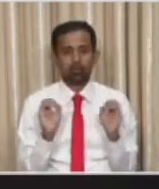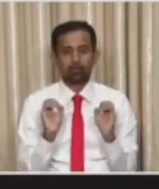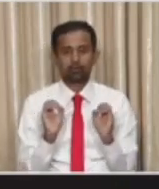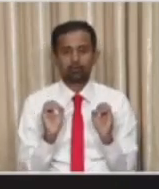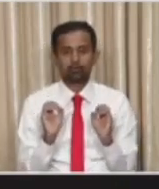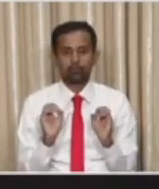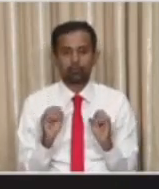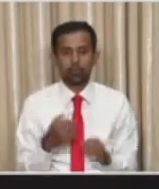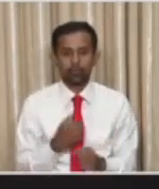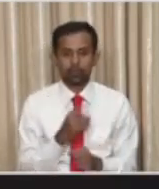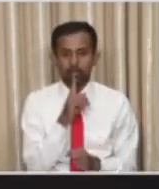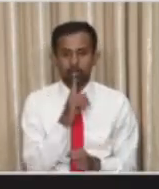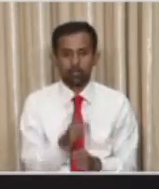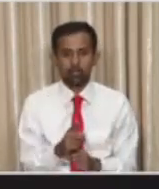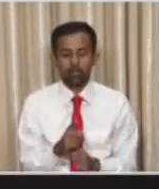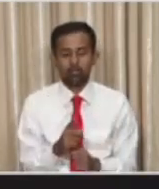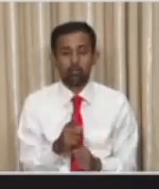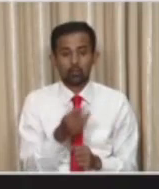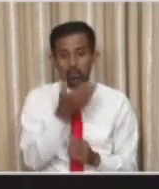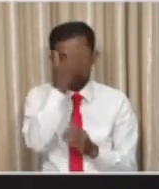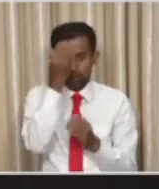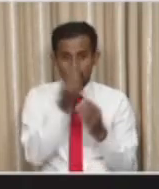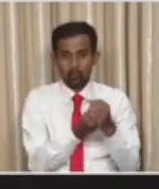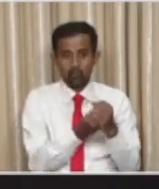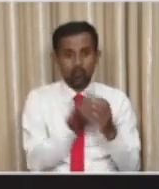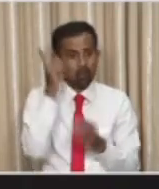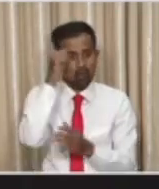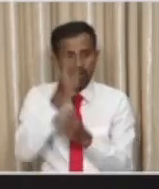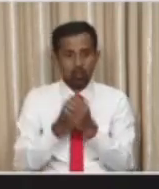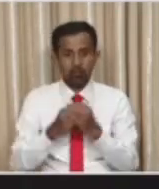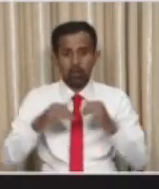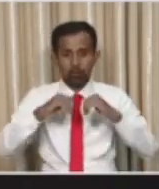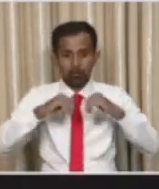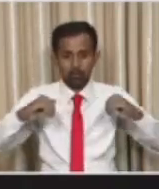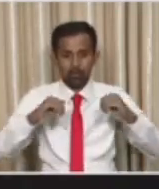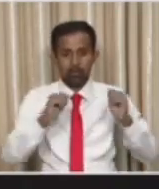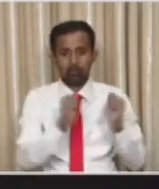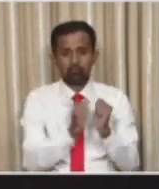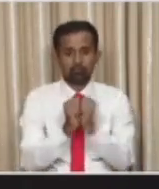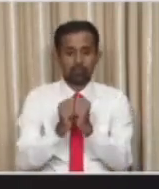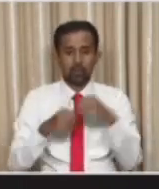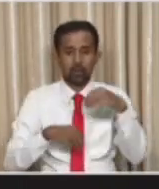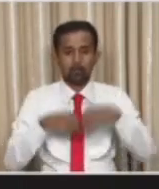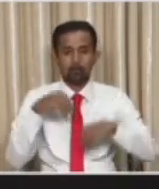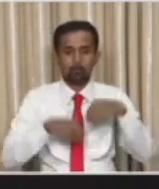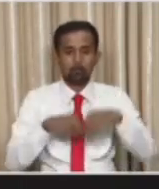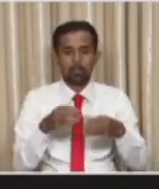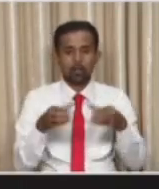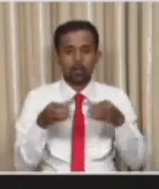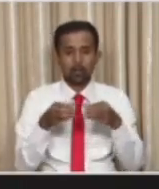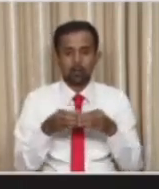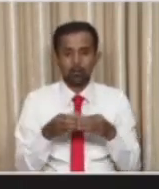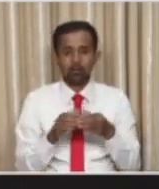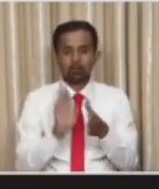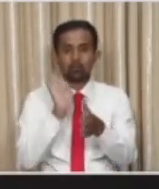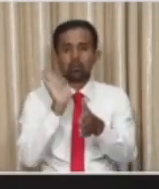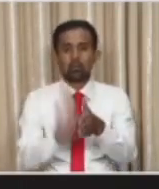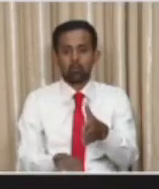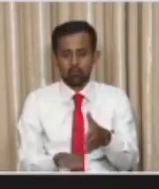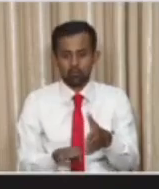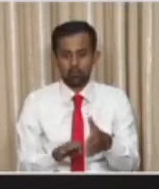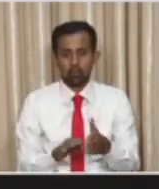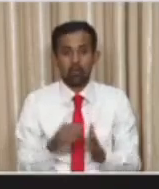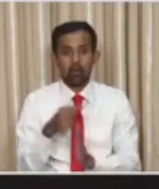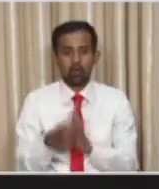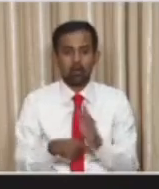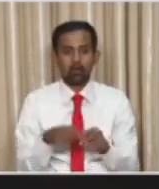නිසා මම විශ්වාස කරනවා මේ ජාතීන් ආගම් බෙදලා කටයුතු කරන දේශපාලනය කරන කණ්ඩායම් ප්‍රතික්ෂේප කරන්න